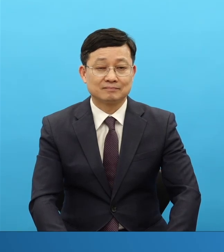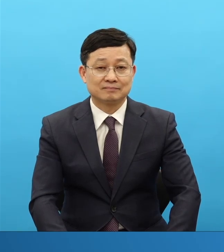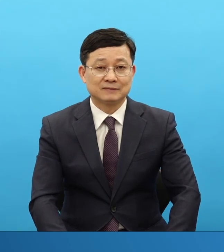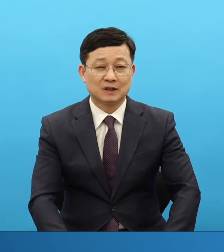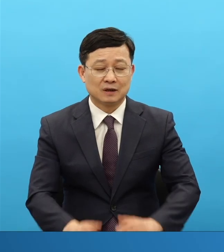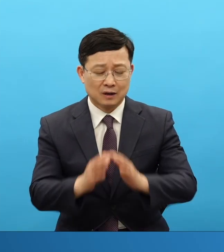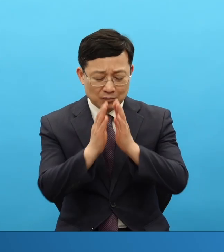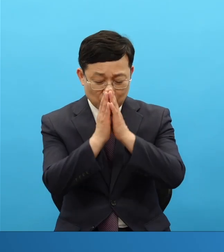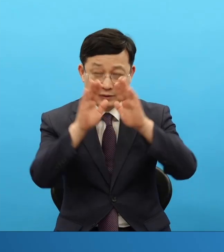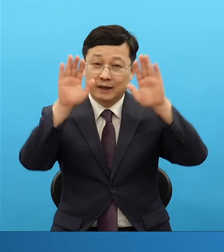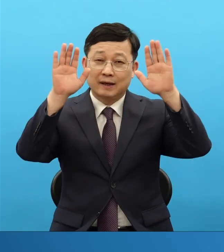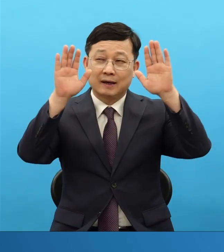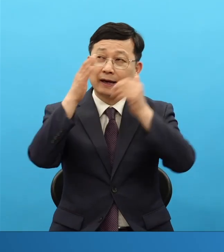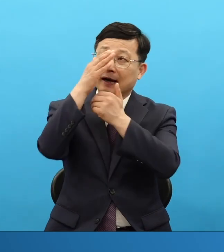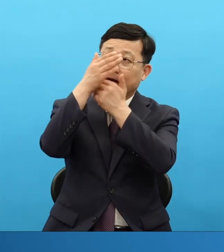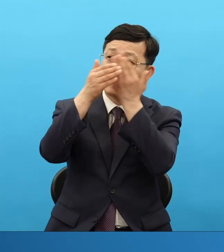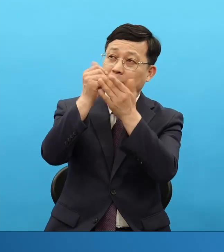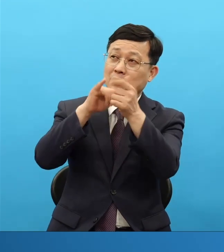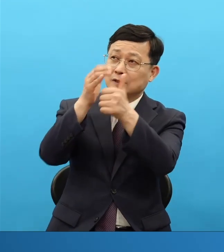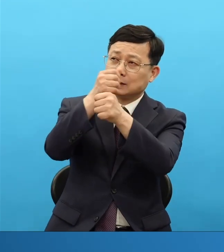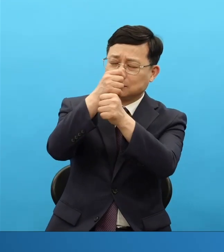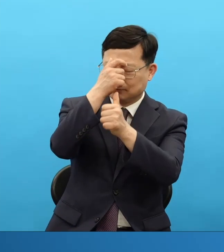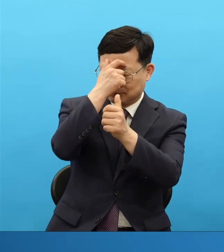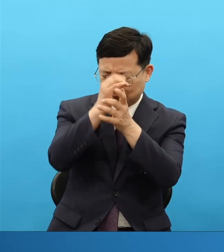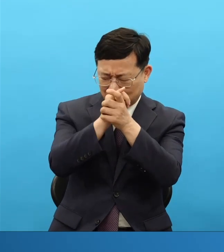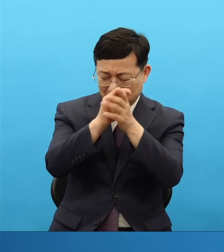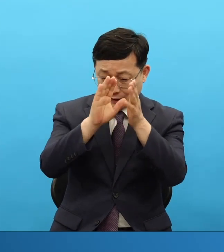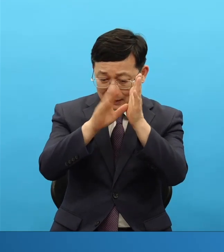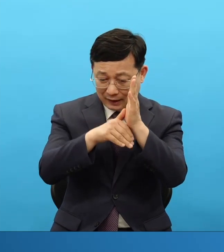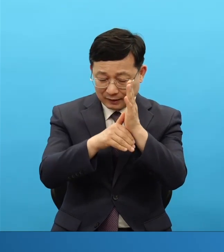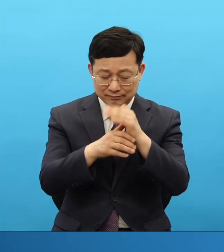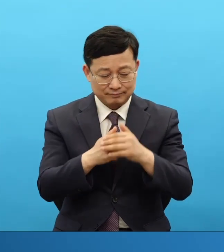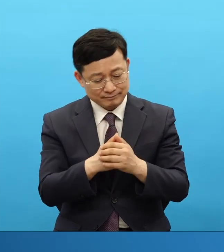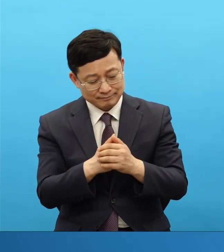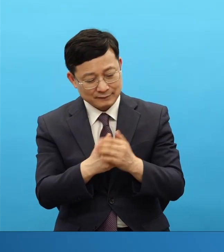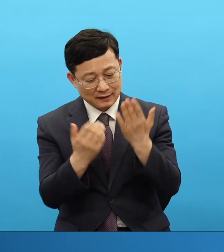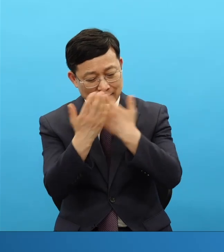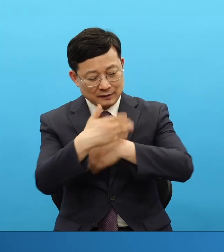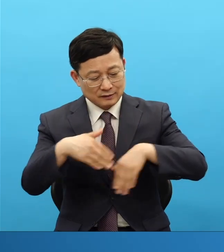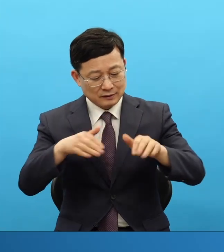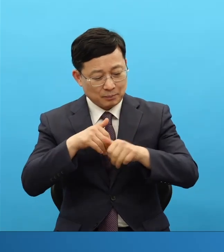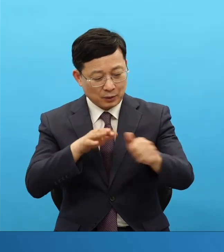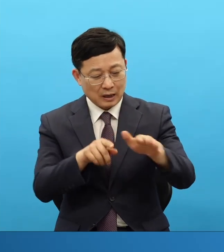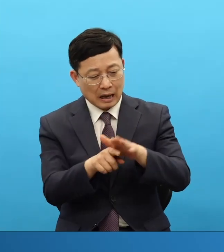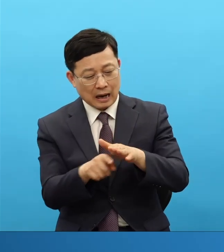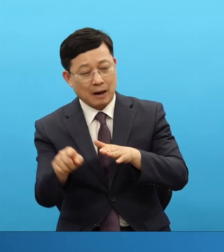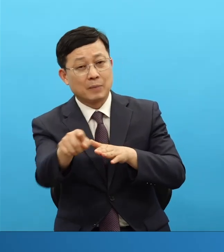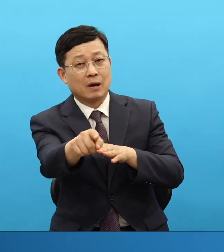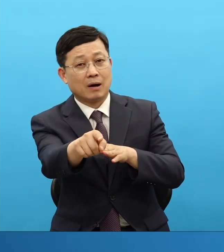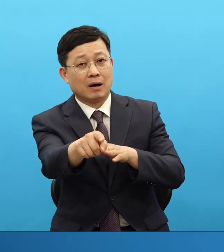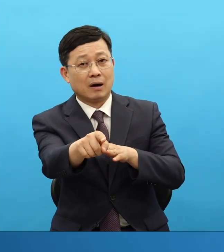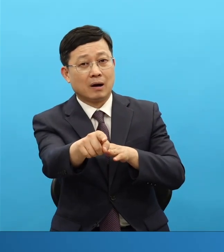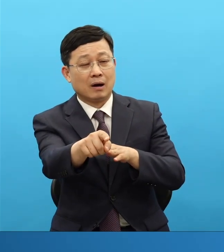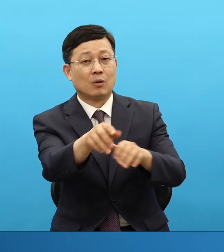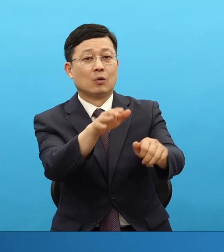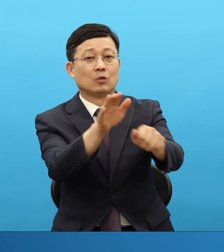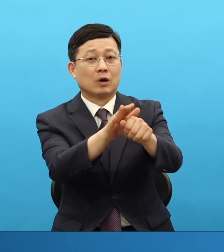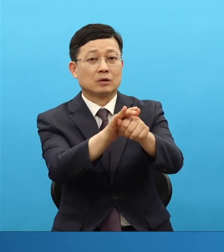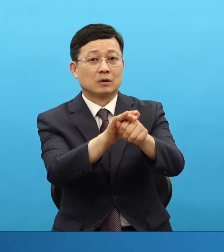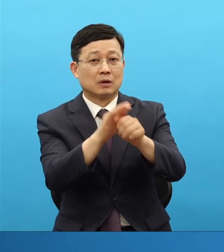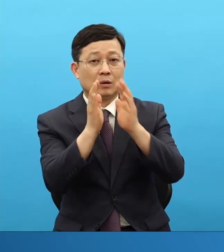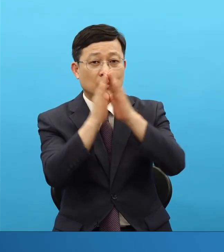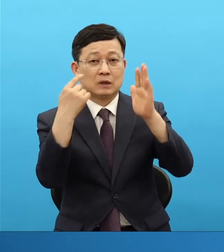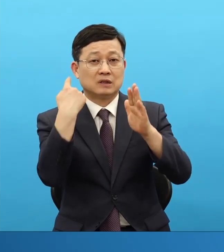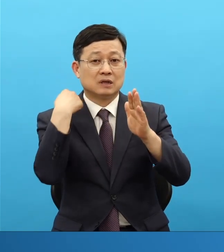모세가 하나님의 언약 붙잡고 나가니까 주의 사자가 모세 앞에서 모세 뒤에서 Then when Moses went out holding to